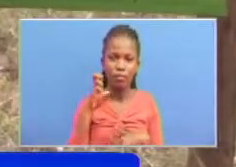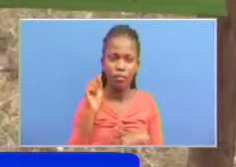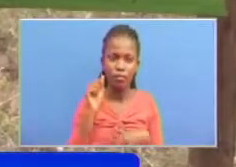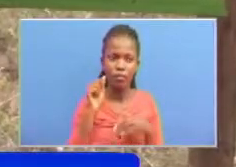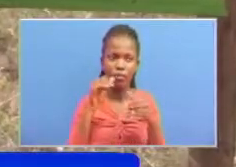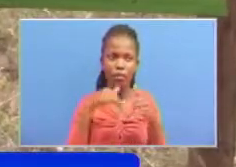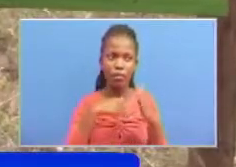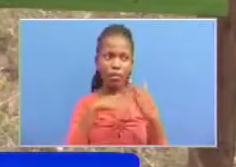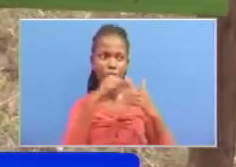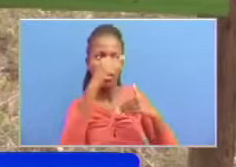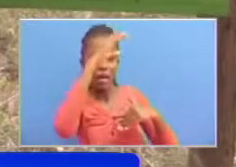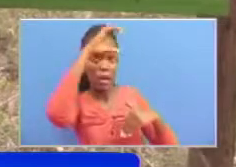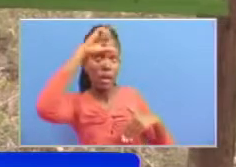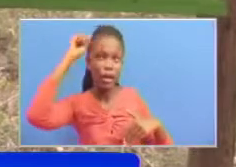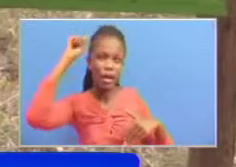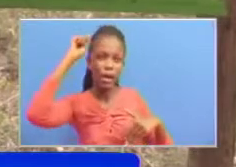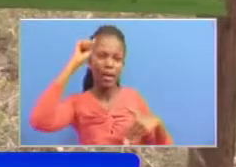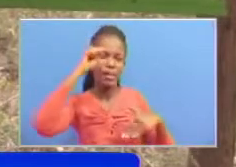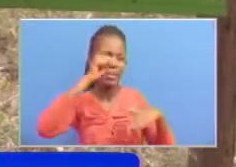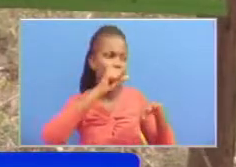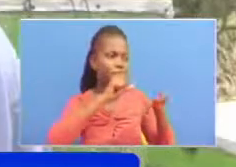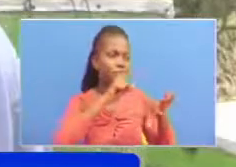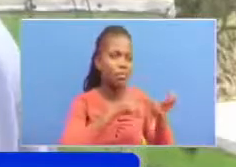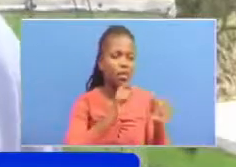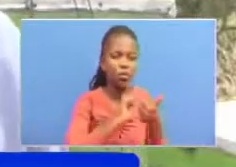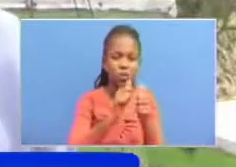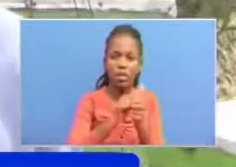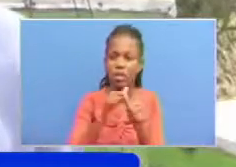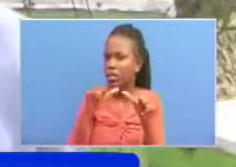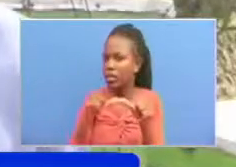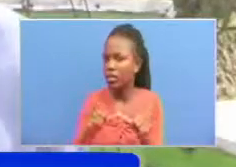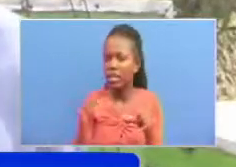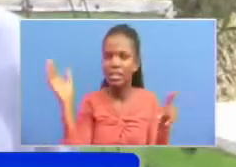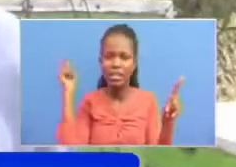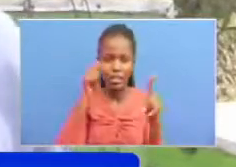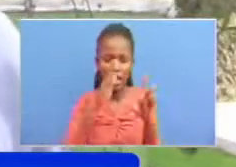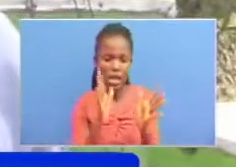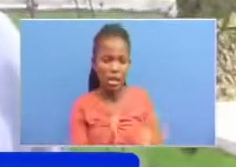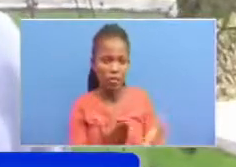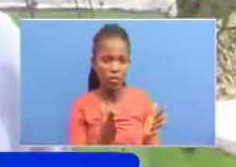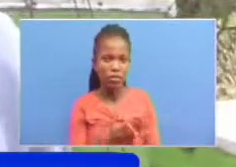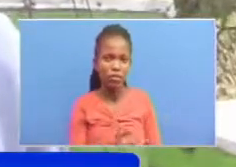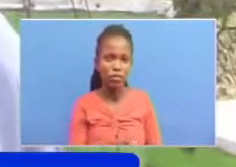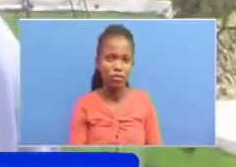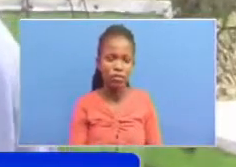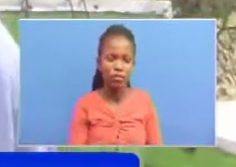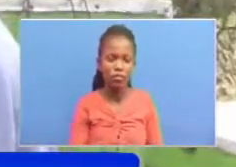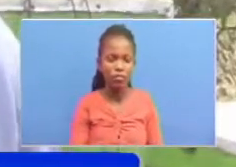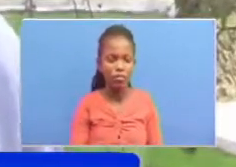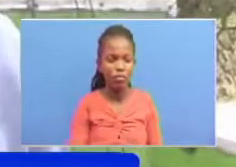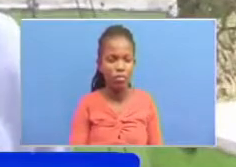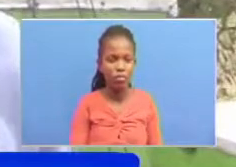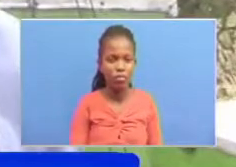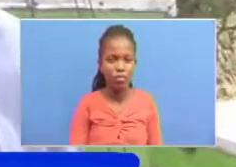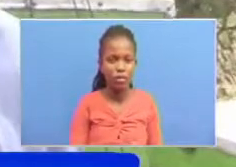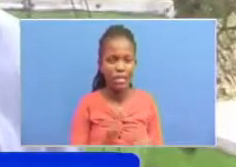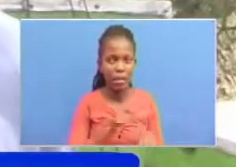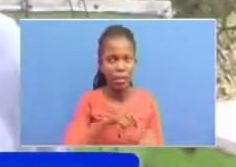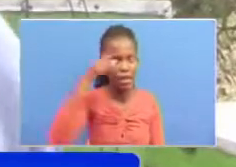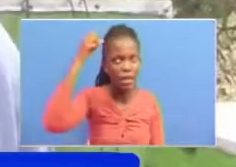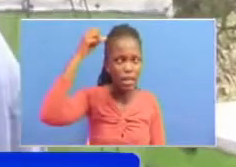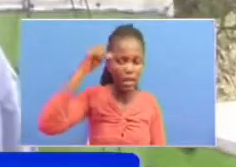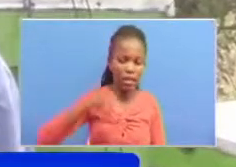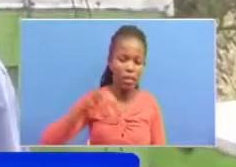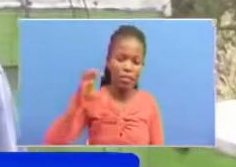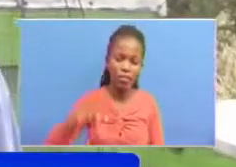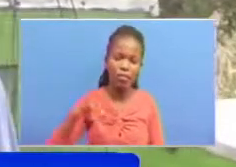yana tambewa kutuika ni maambisi ya kutoa. Ila kwezo idea kwa ambia, ila kwa uwa.